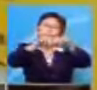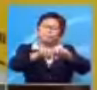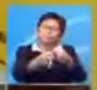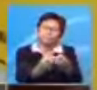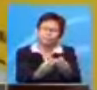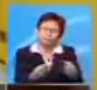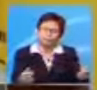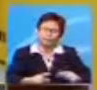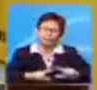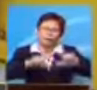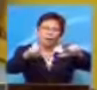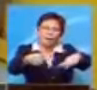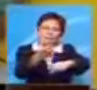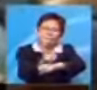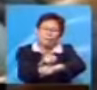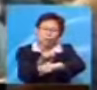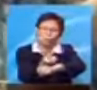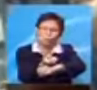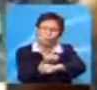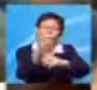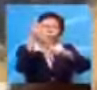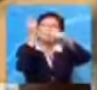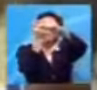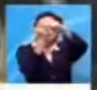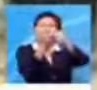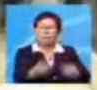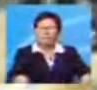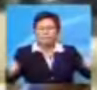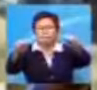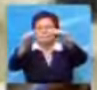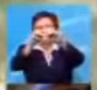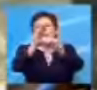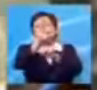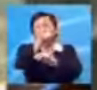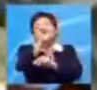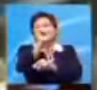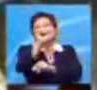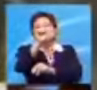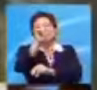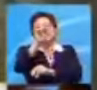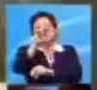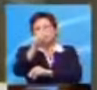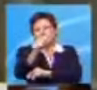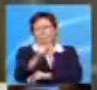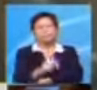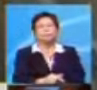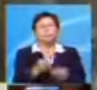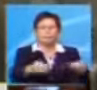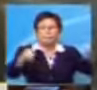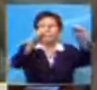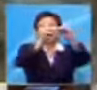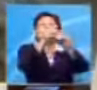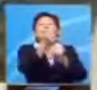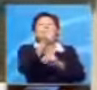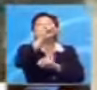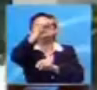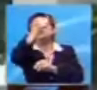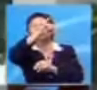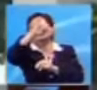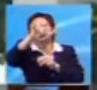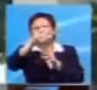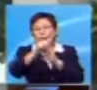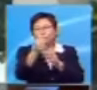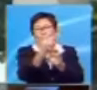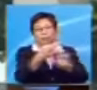tanah dan perletakan batu asas pembinaan masjid daerah baling di Pekan baling masjid dengan kos lebih R juta itu